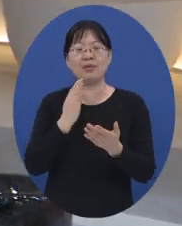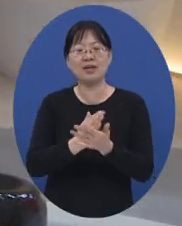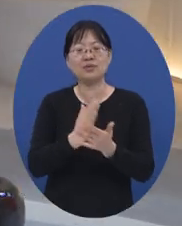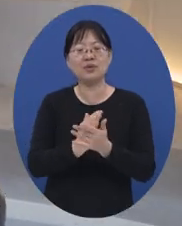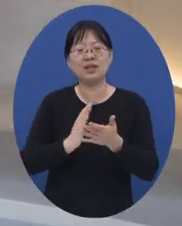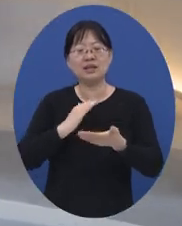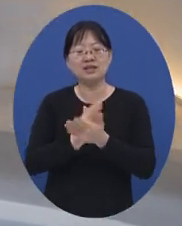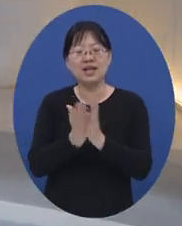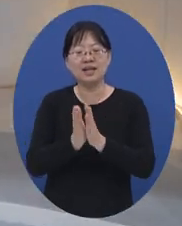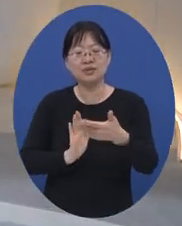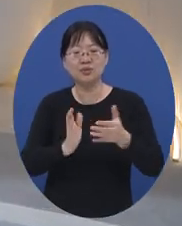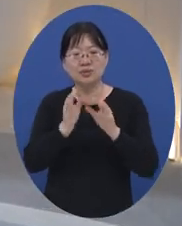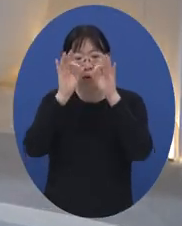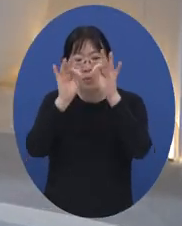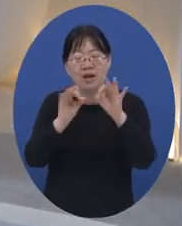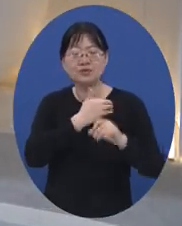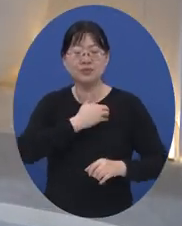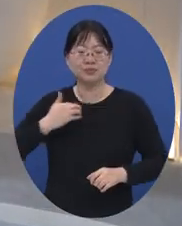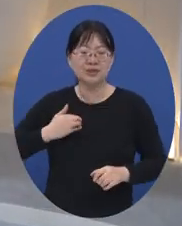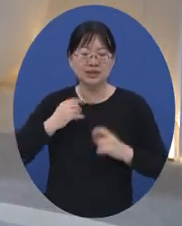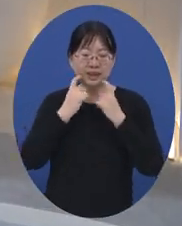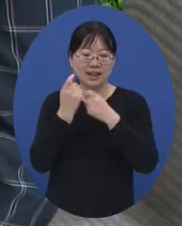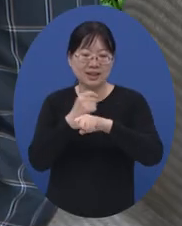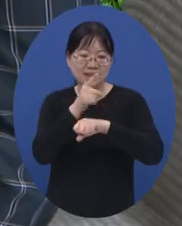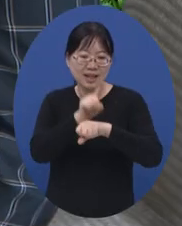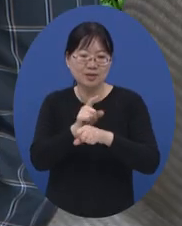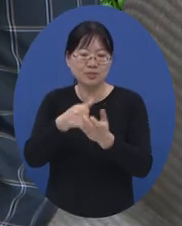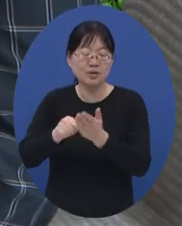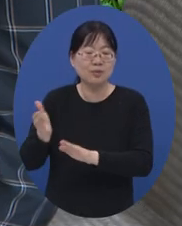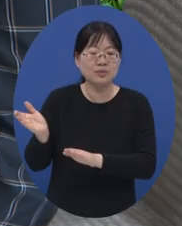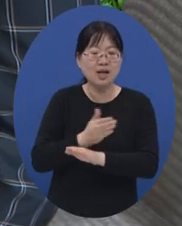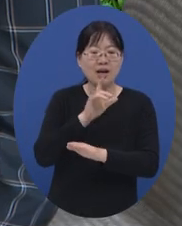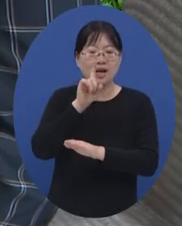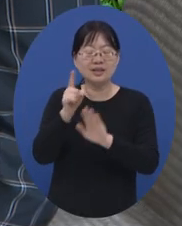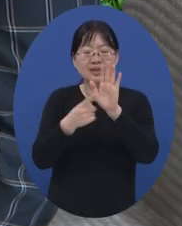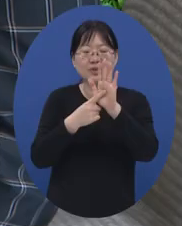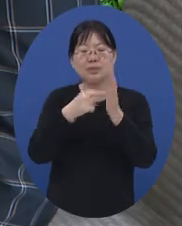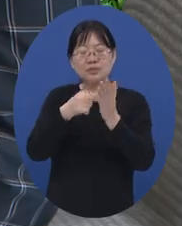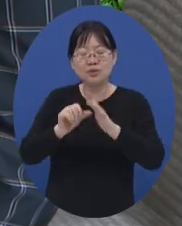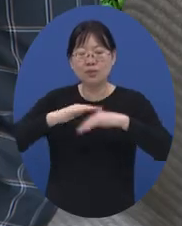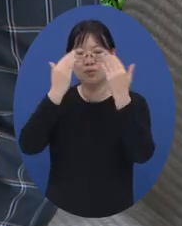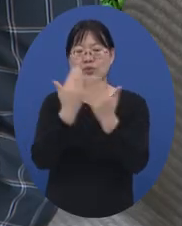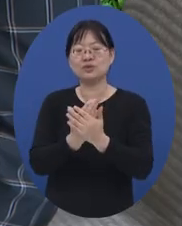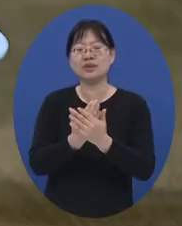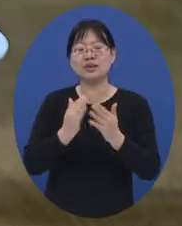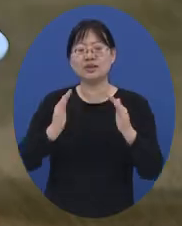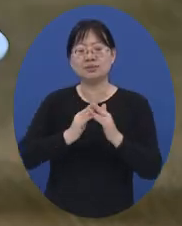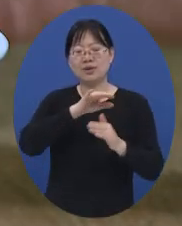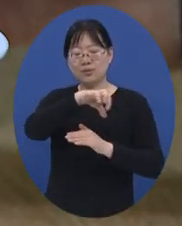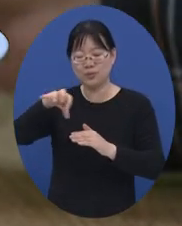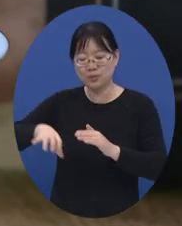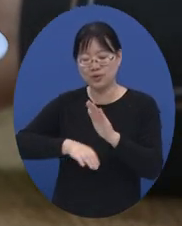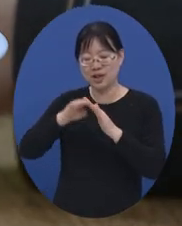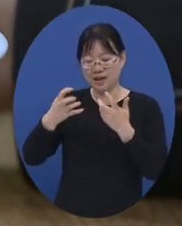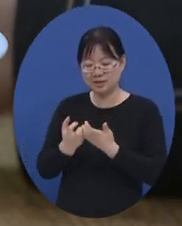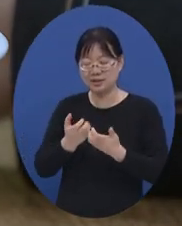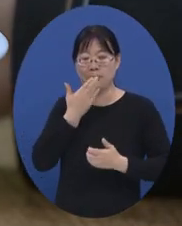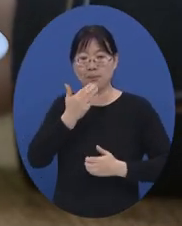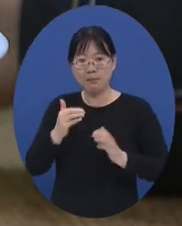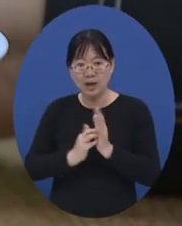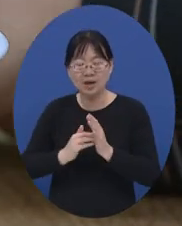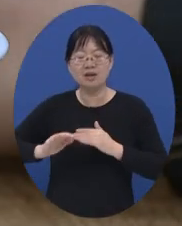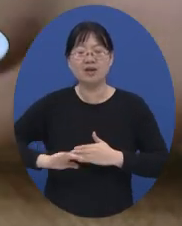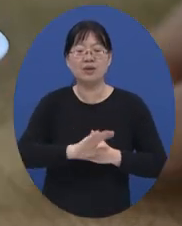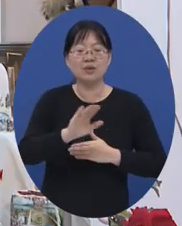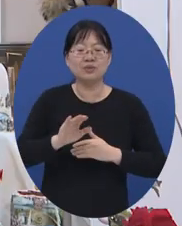도자들도 볼만합니다. 개성 있는 인테리어 소품부터 하나의 전시 작품까지 집안 곳곳을 채웠습니다. 우리